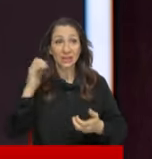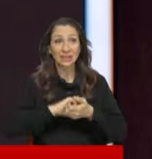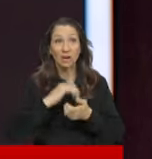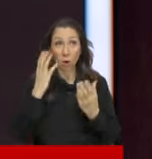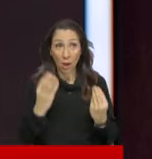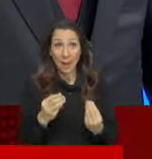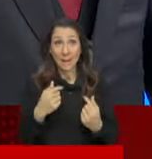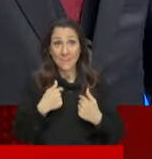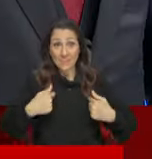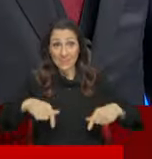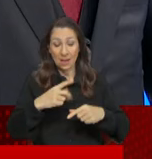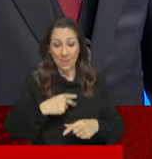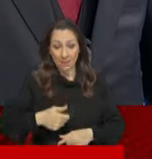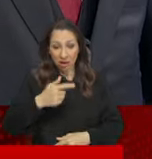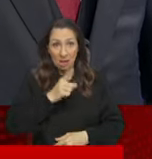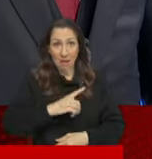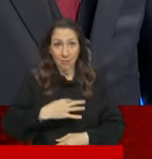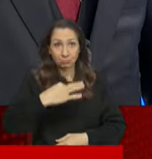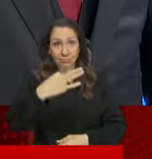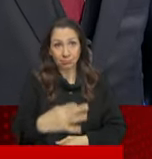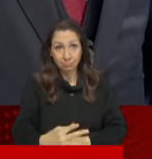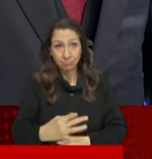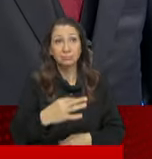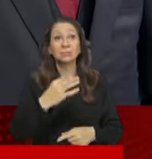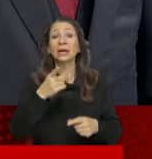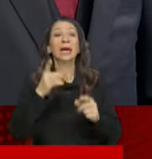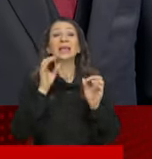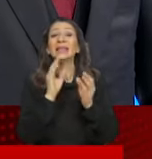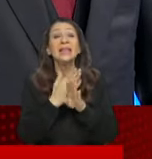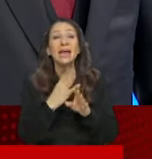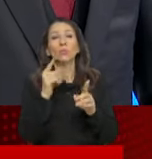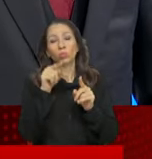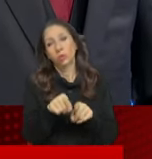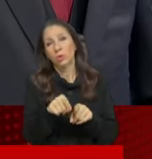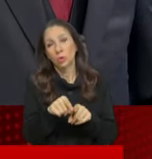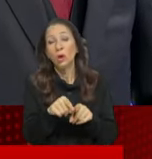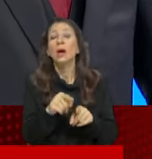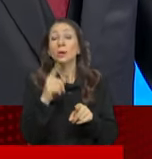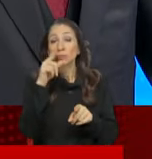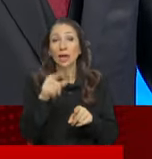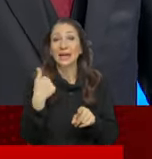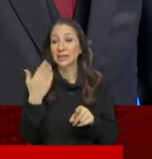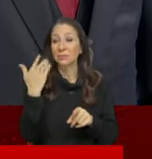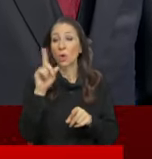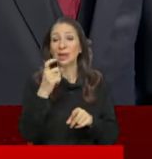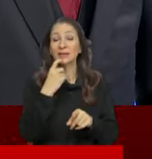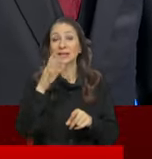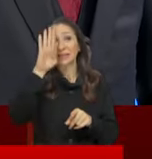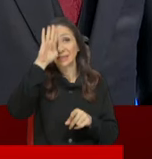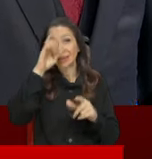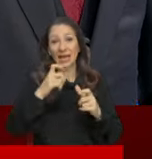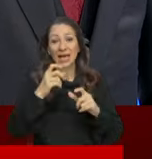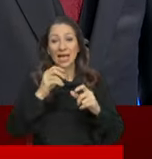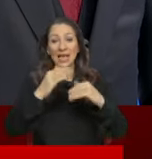olaraktan bizi belediye başkan adayı olaraktan göndermesinin altına yatan sebep budur zira ben geçmişte 10 yıl İstanbul'da İmar